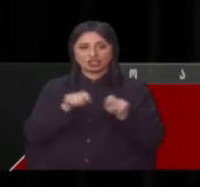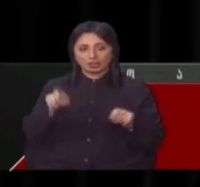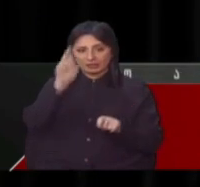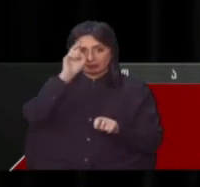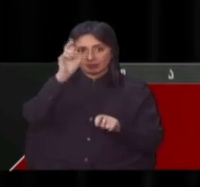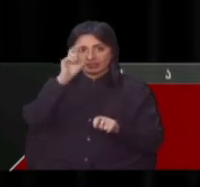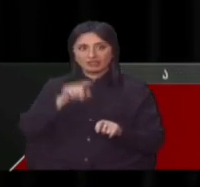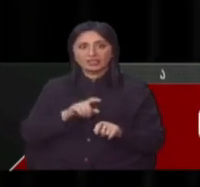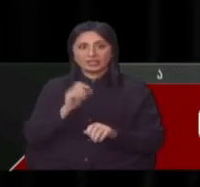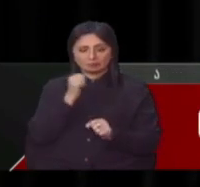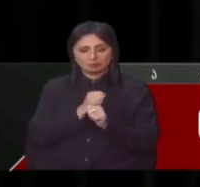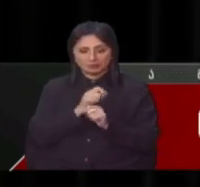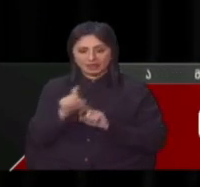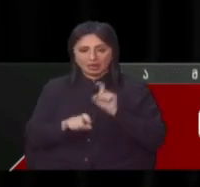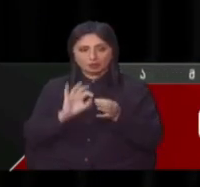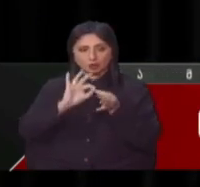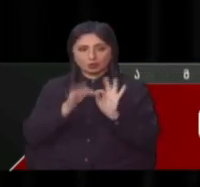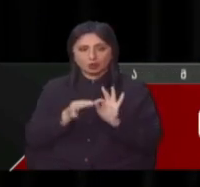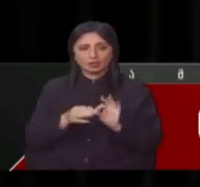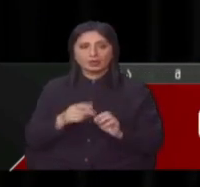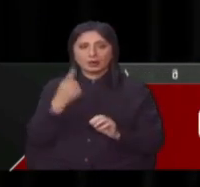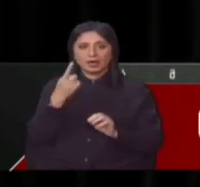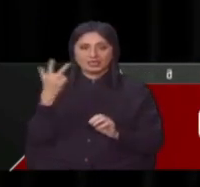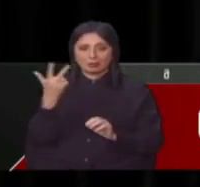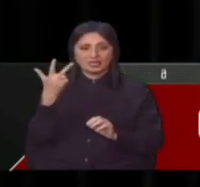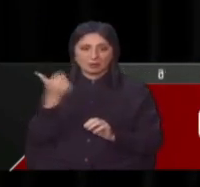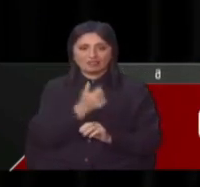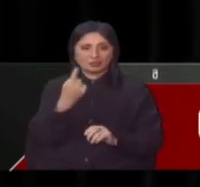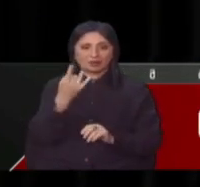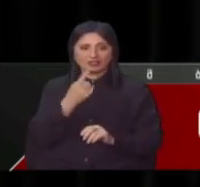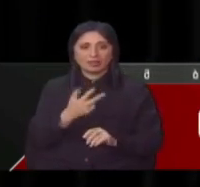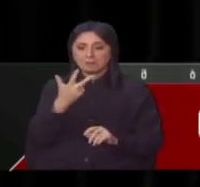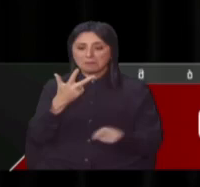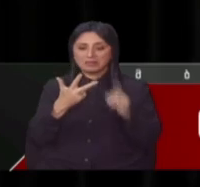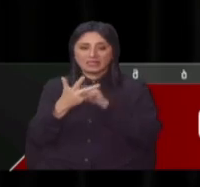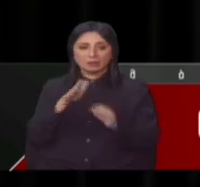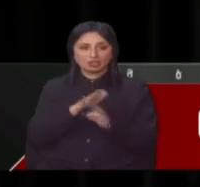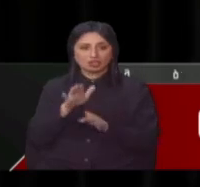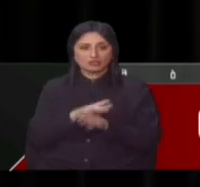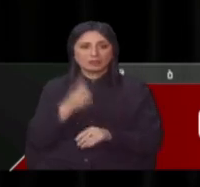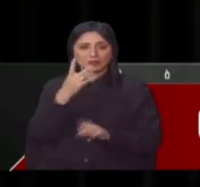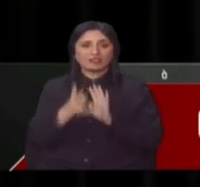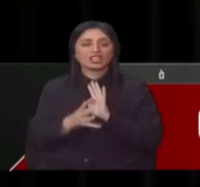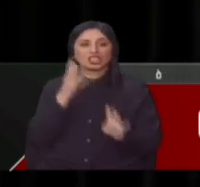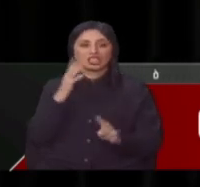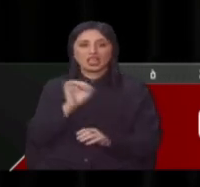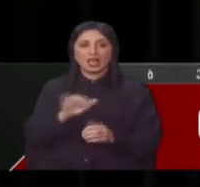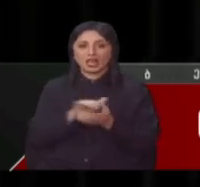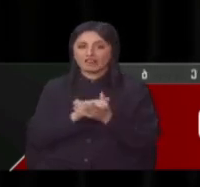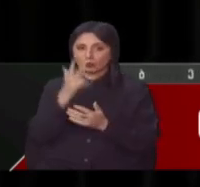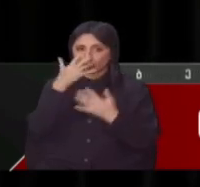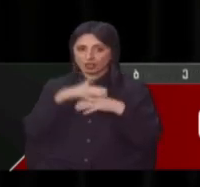მთავრობა გადადგამს კონკრეტულ ნაბიჯებს. Პირველ სამ კვირაში, სამი პრიორიტეტის შესასრულებლად. Პირველ რიგში,